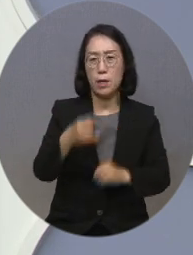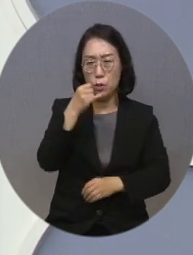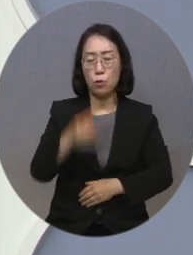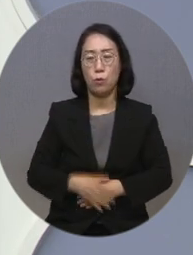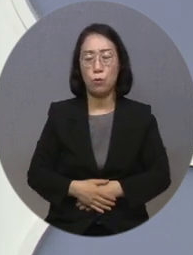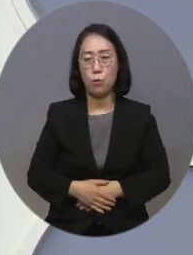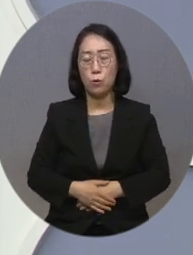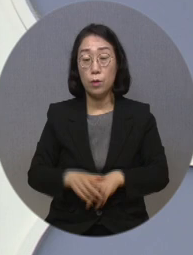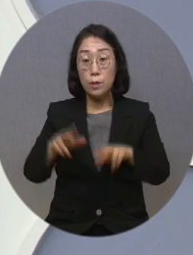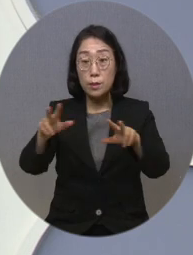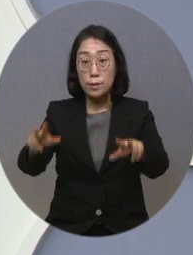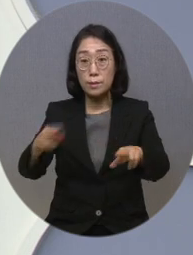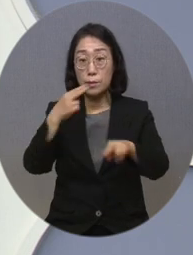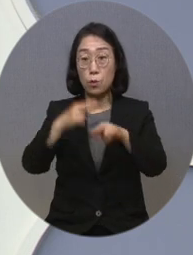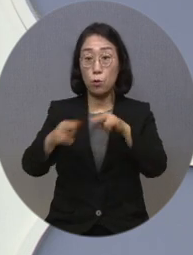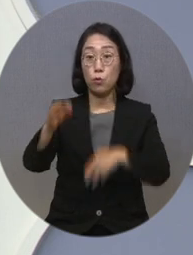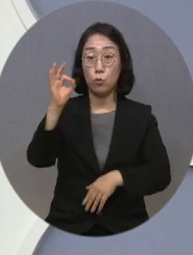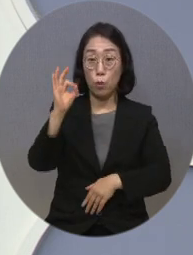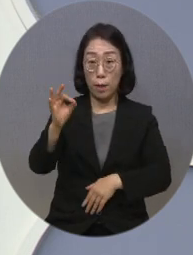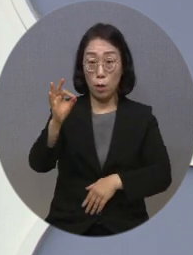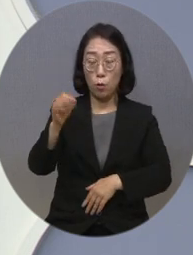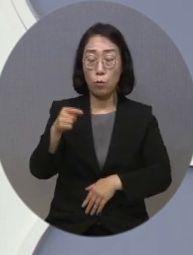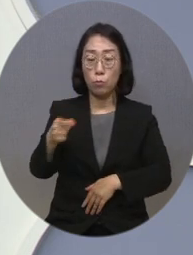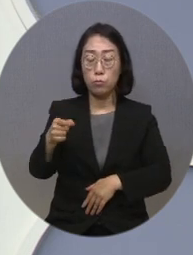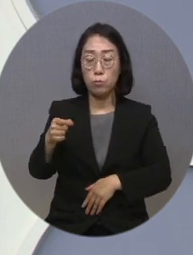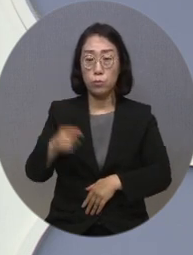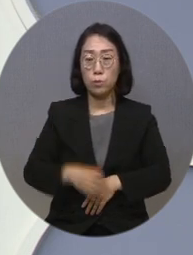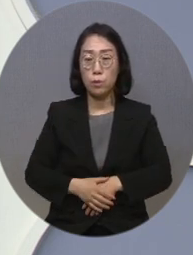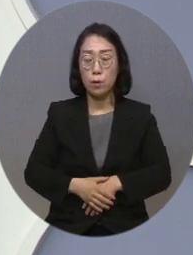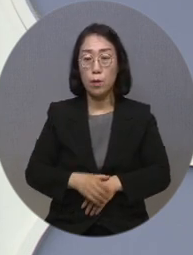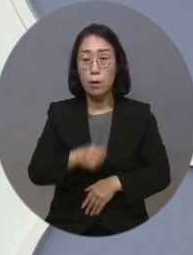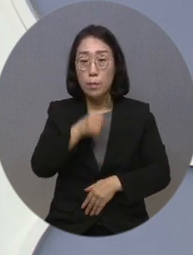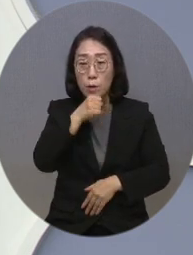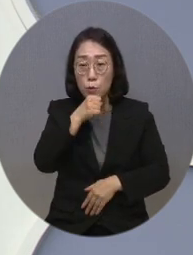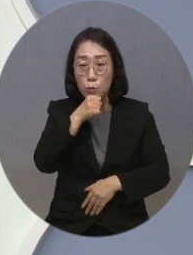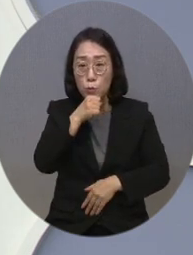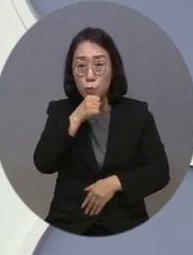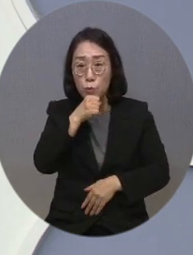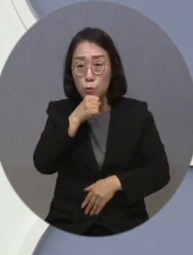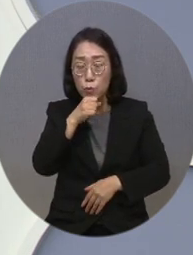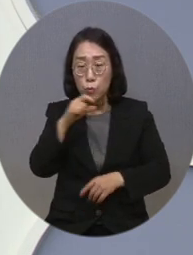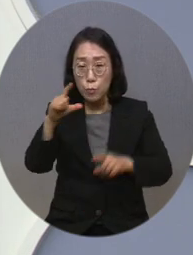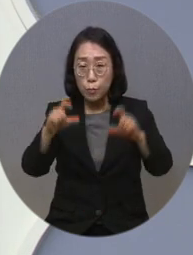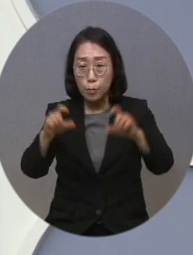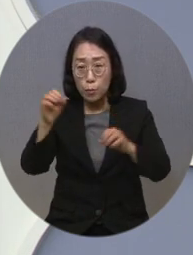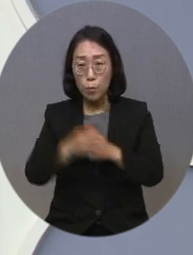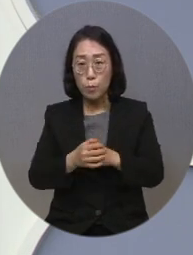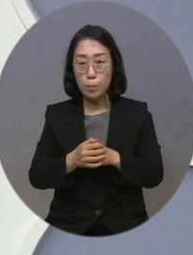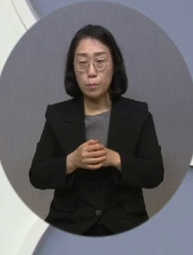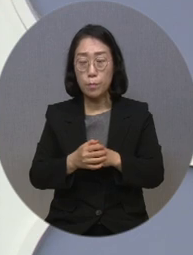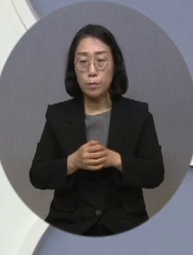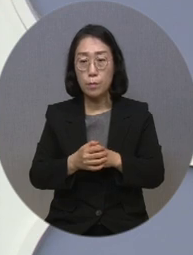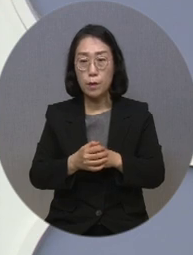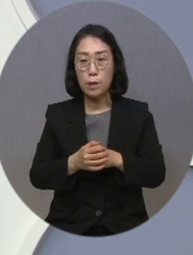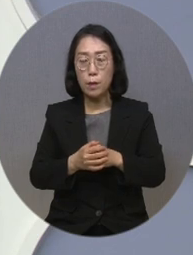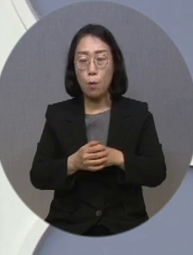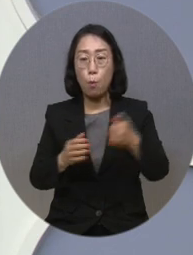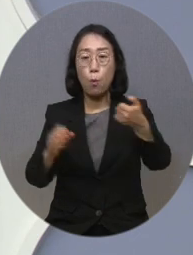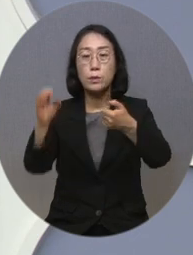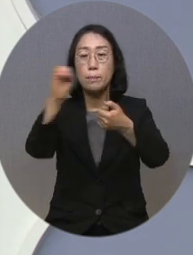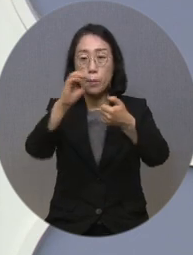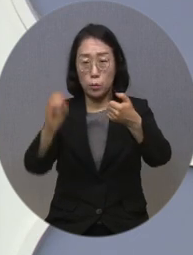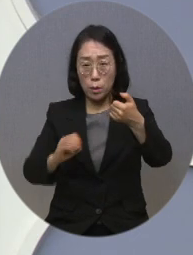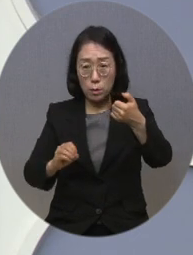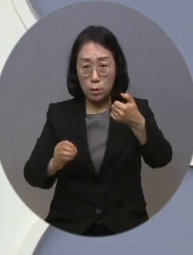유류 가격을 보면 그 유류 가격에서 차지하는 비중의 56%가 휘발유인 경우에는 세금입니다. 네.